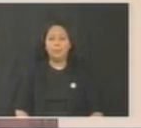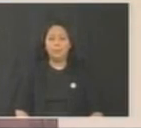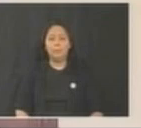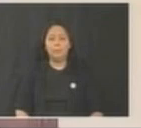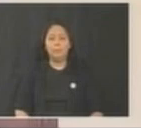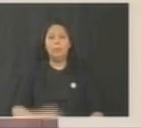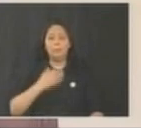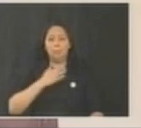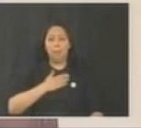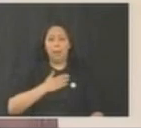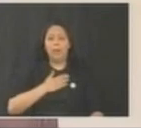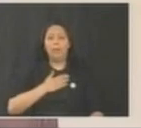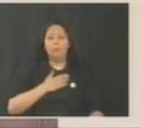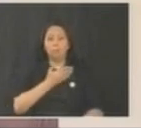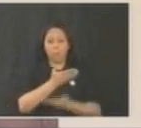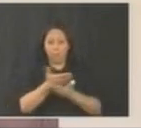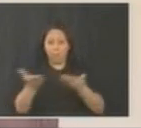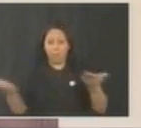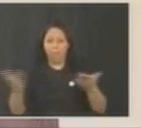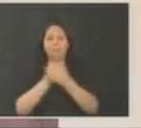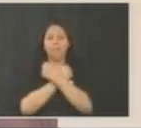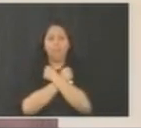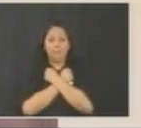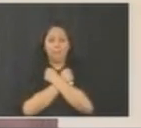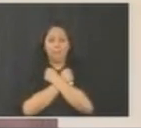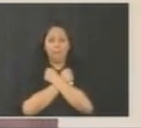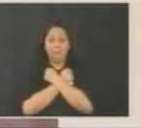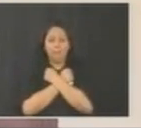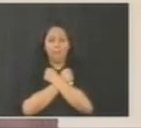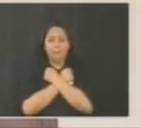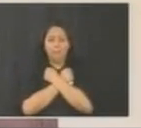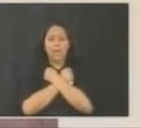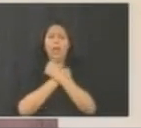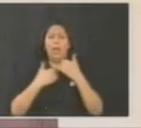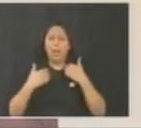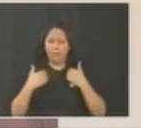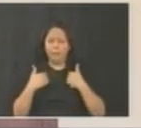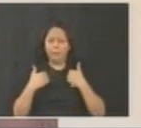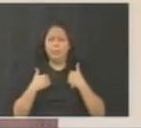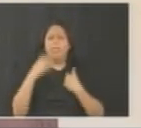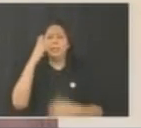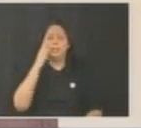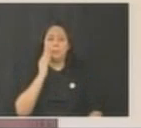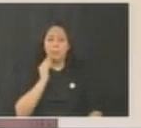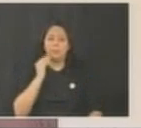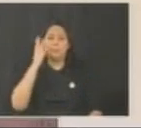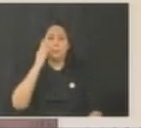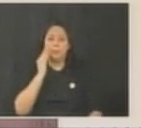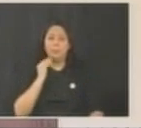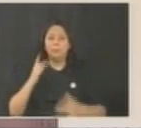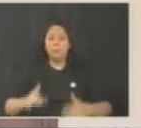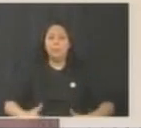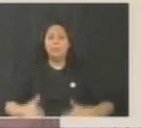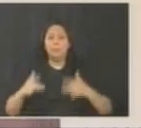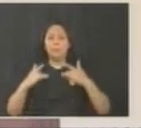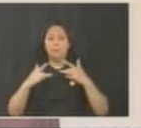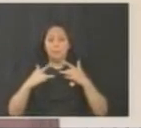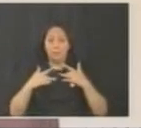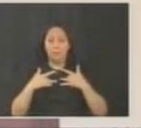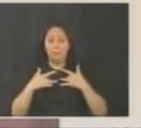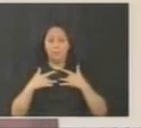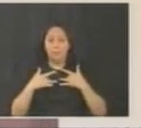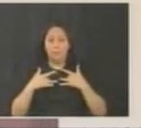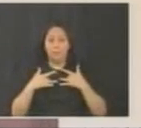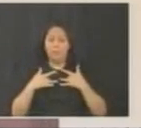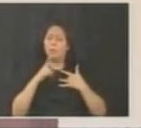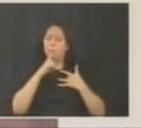Minamahal kong mga kababayan, may mga sanay sa ating buhay na mas matingkad